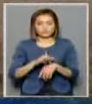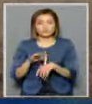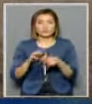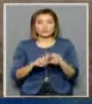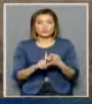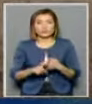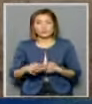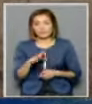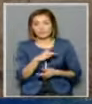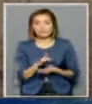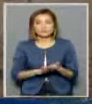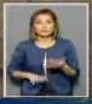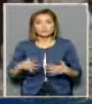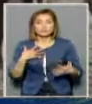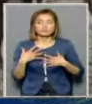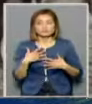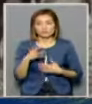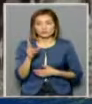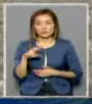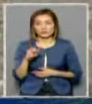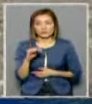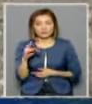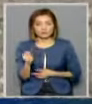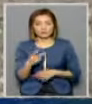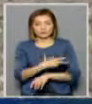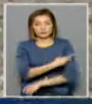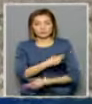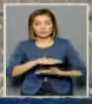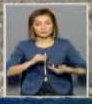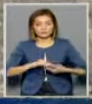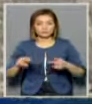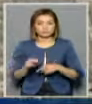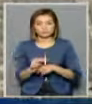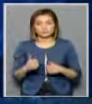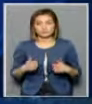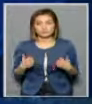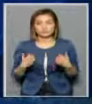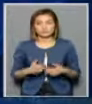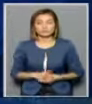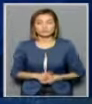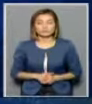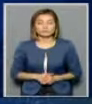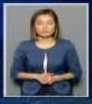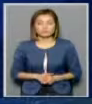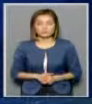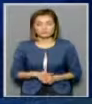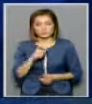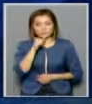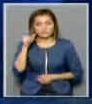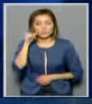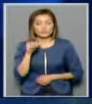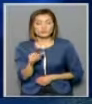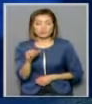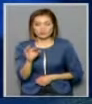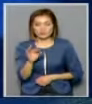вирусы жұқтырған. Аң-таң болып қалған Клара бірден мал дәрігерін шақыртып емге кіріседі. Ауру өткен жылдың қараша